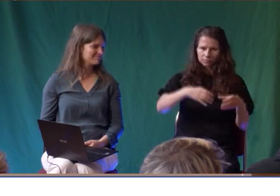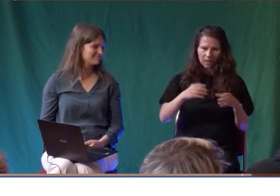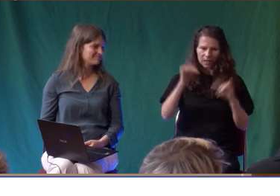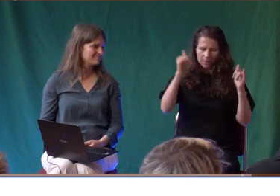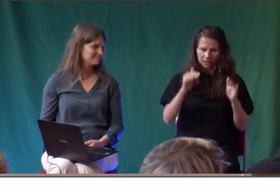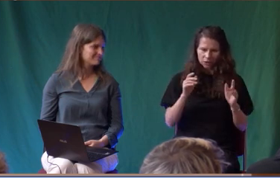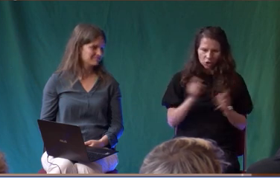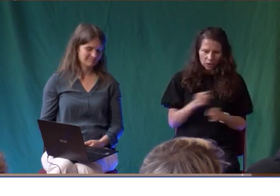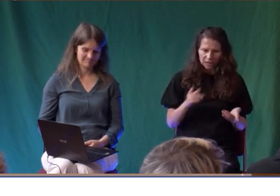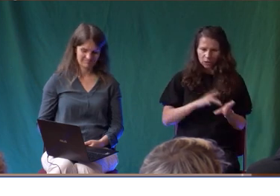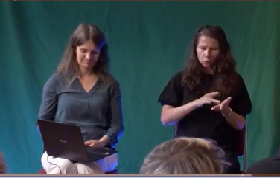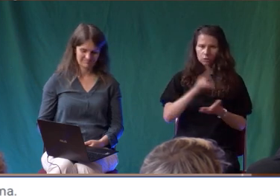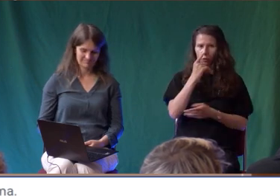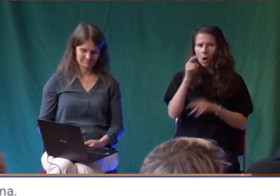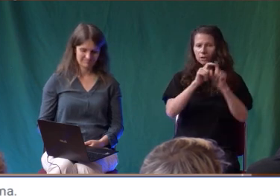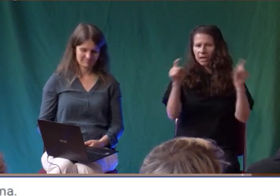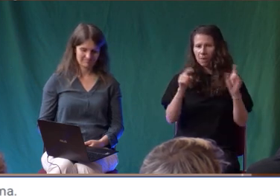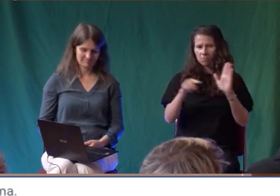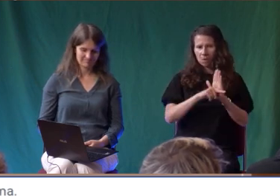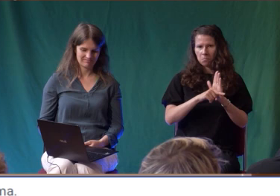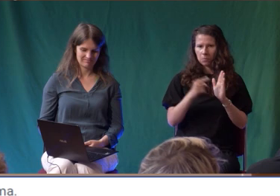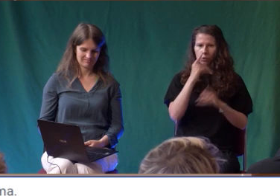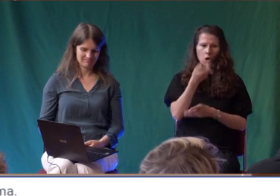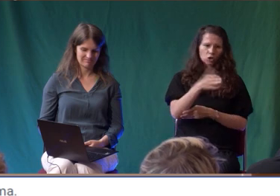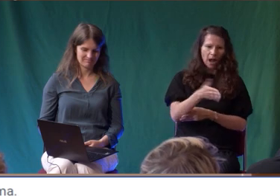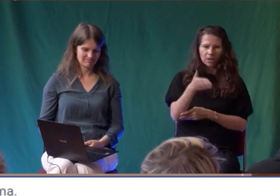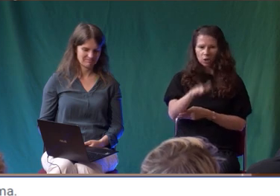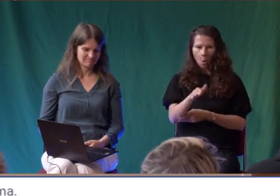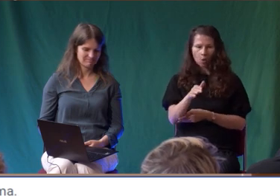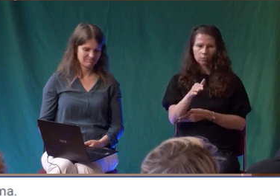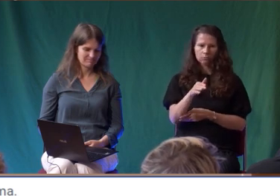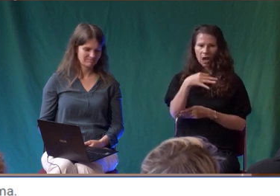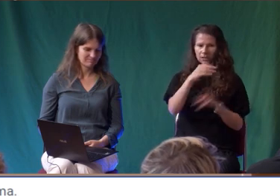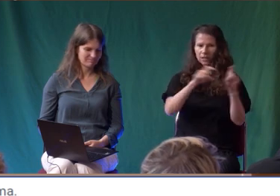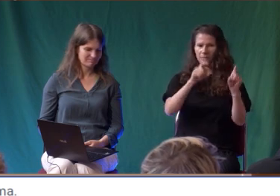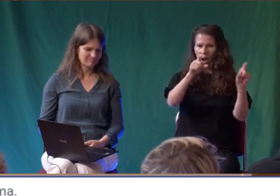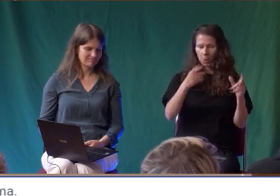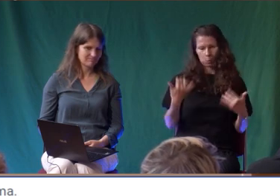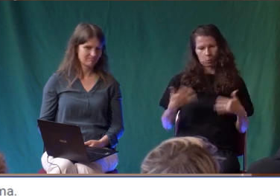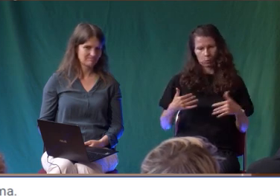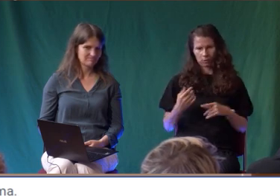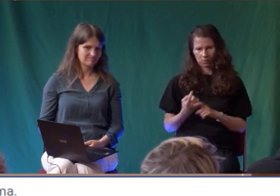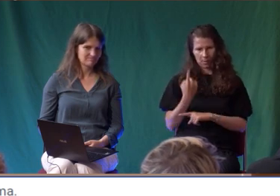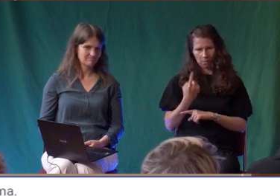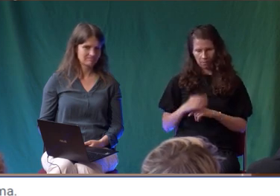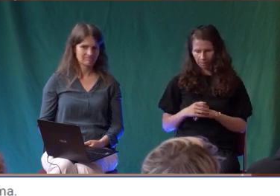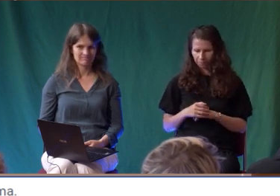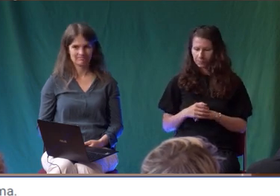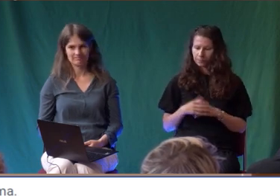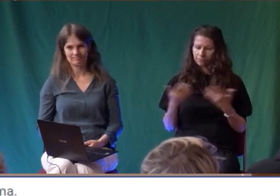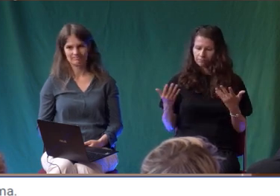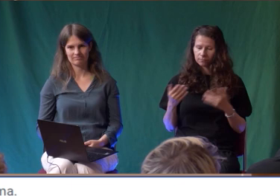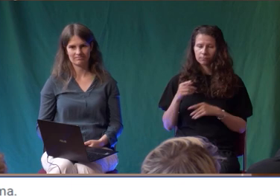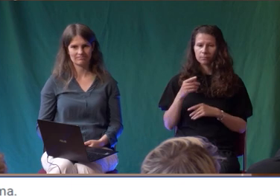grundsätzlich gilt je mehr Unterstützung und umso besser die Unterstützung die Assistenz auf dem Bedarf der Eltern abgestimmt ist